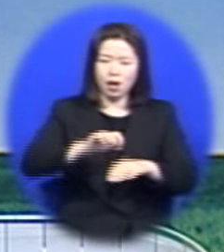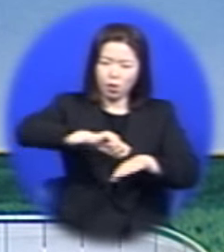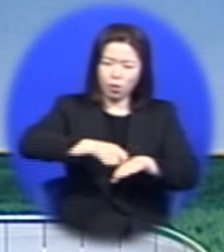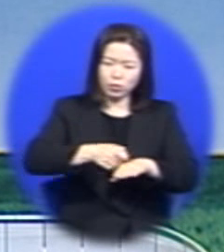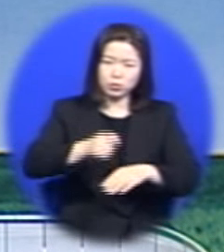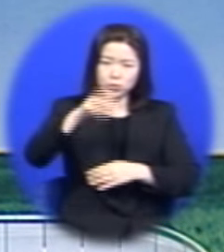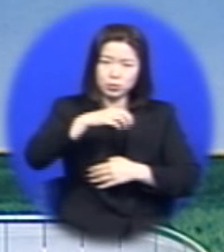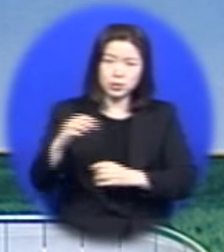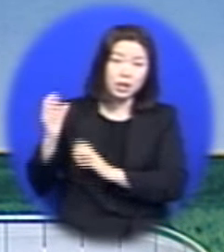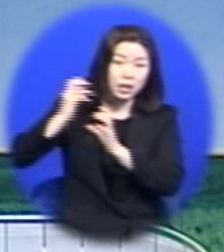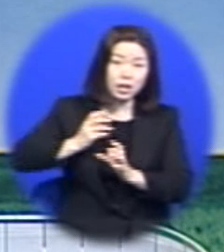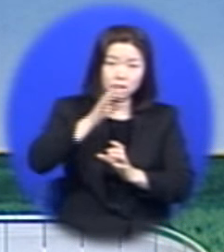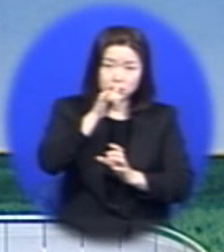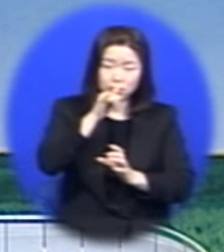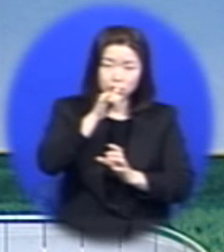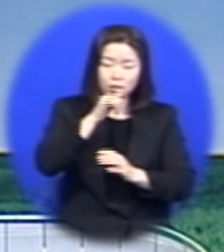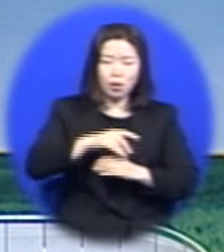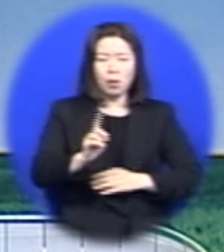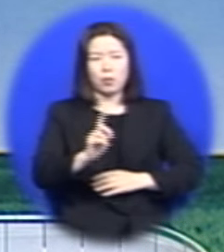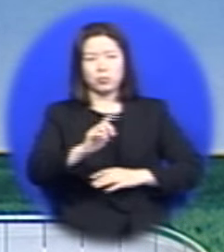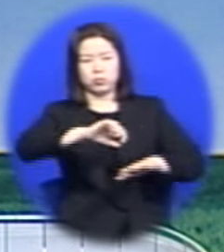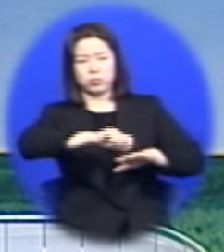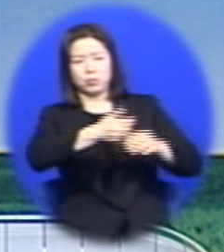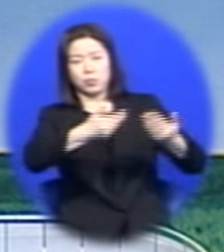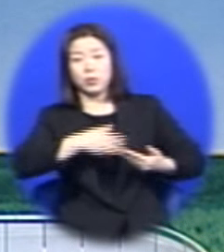졌습니다. 봉변당한 거예요, 봉변당한.